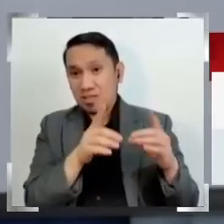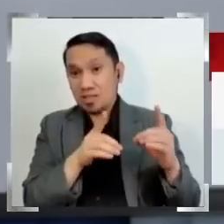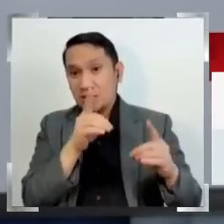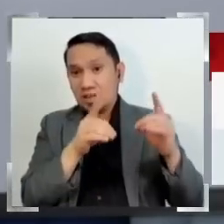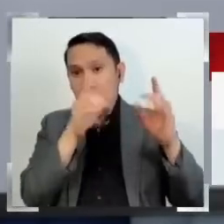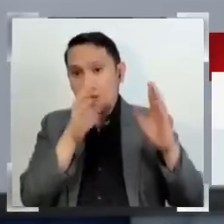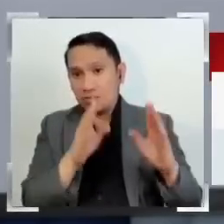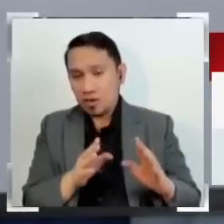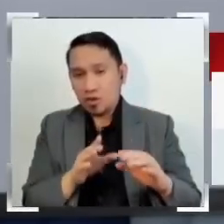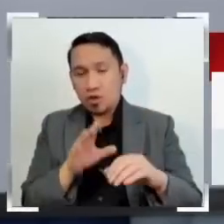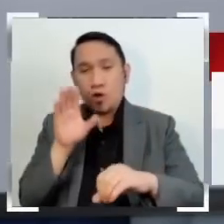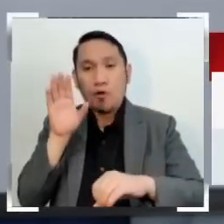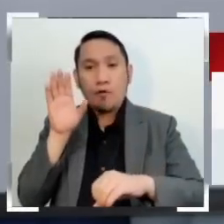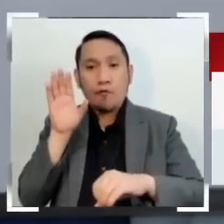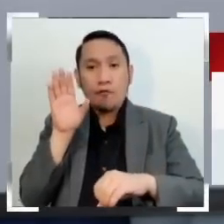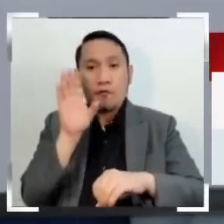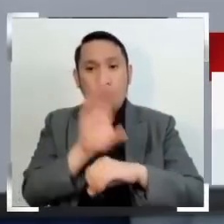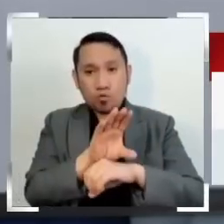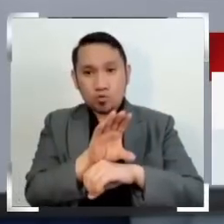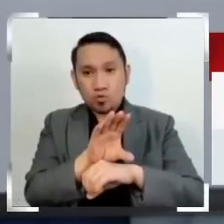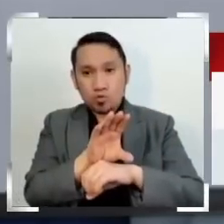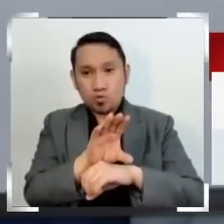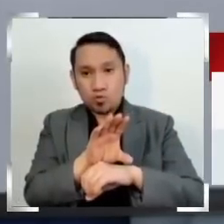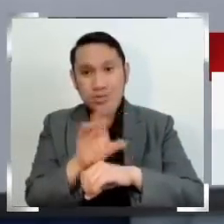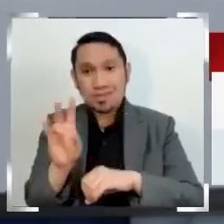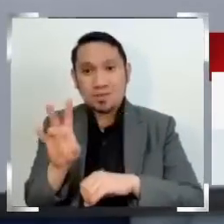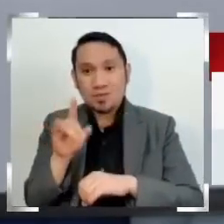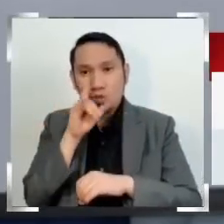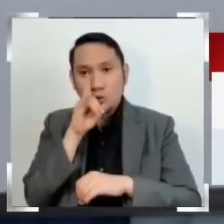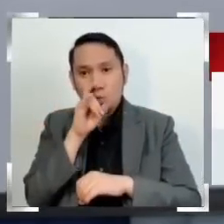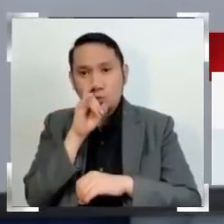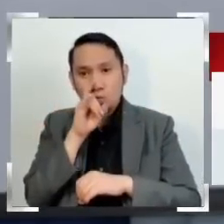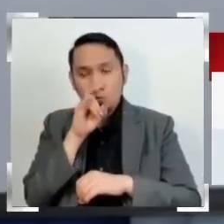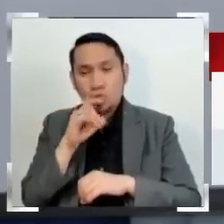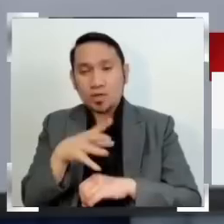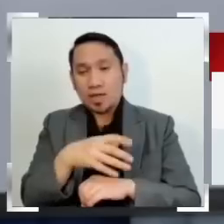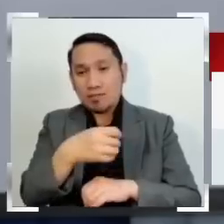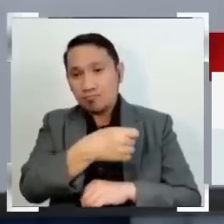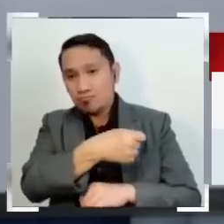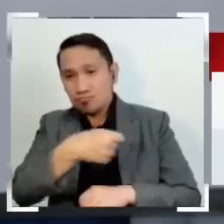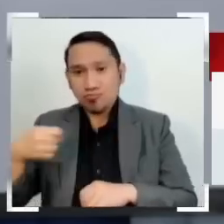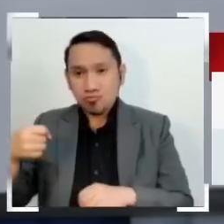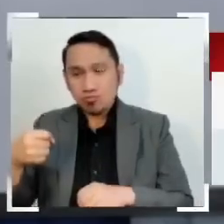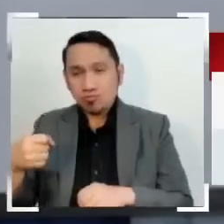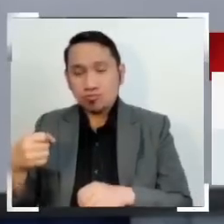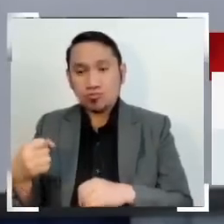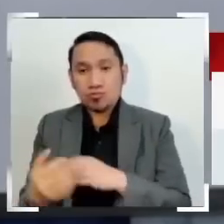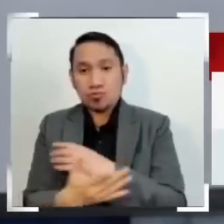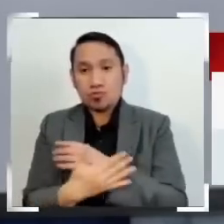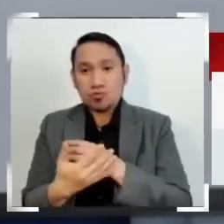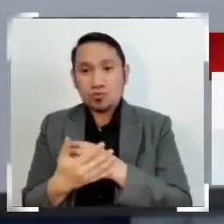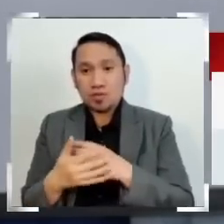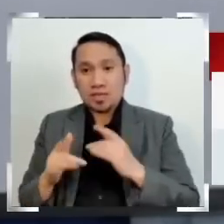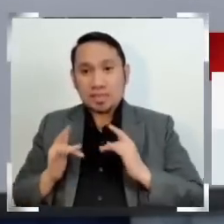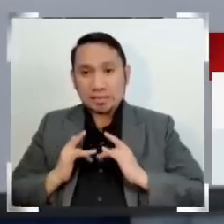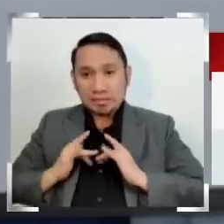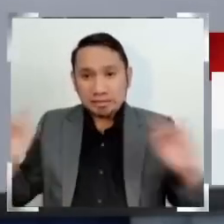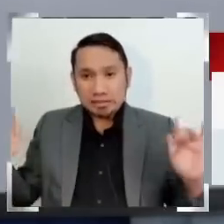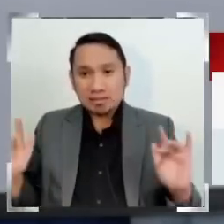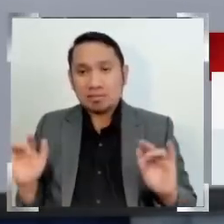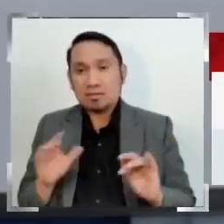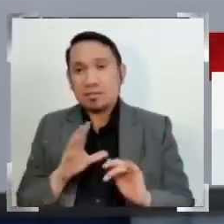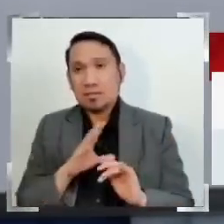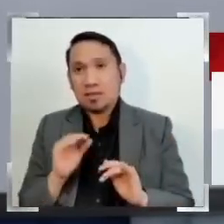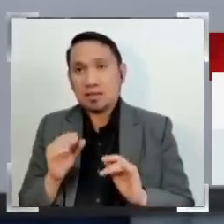na binaba yung biktima na 17 years old at hinila sa may dabuhan at hinubaran at ginawan ng kahalayan.